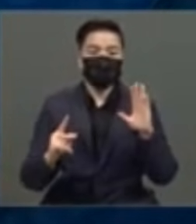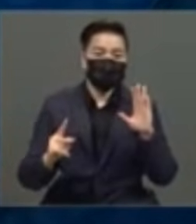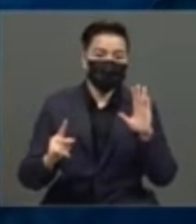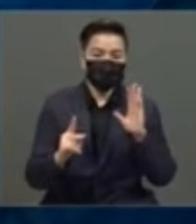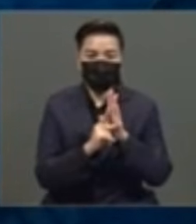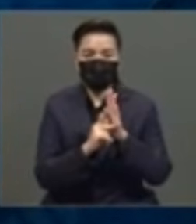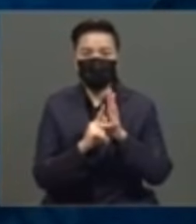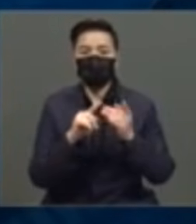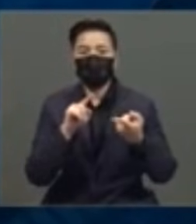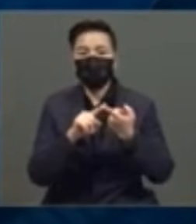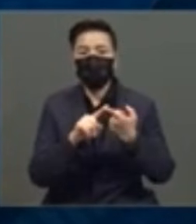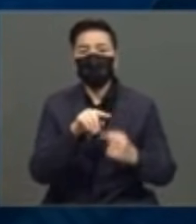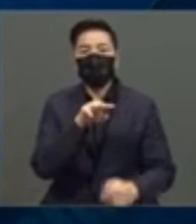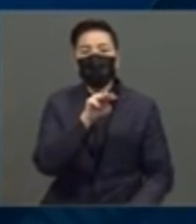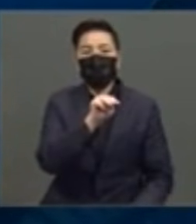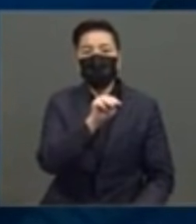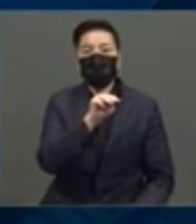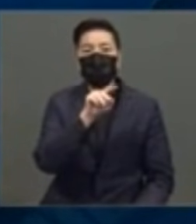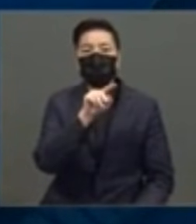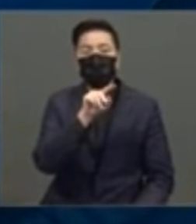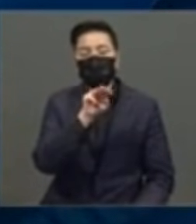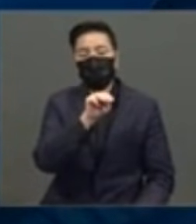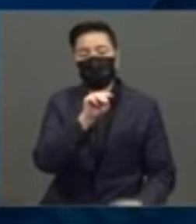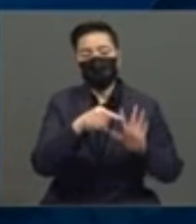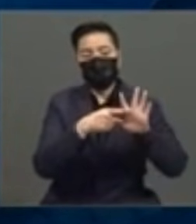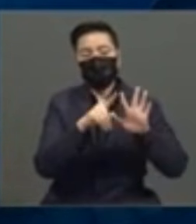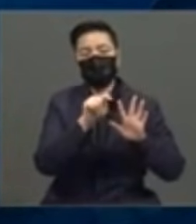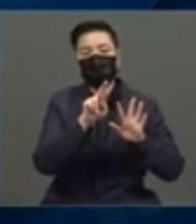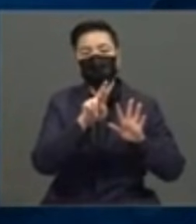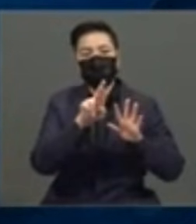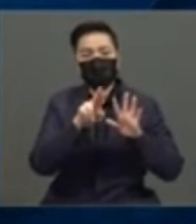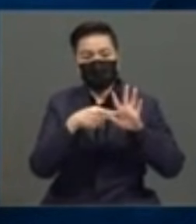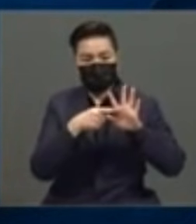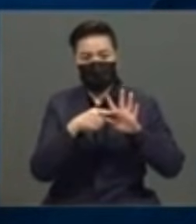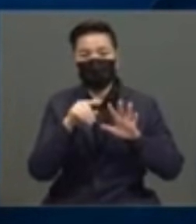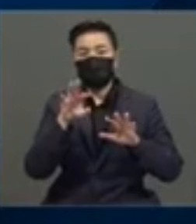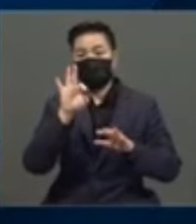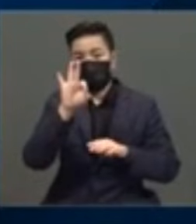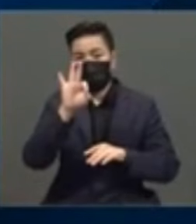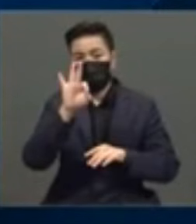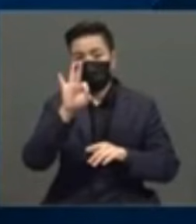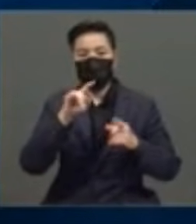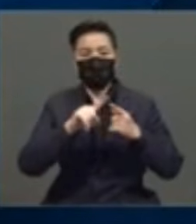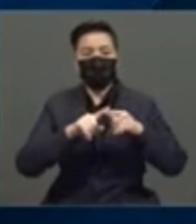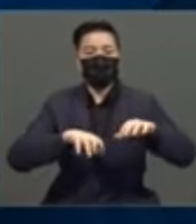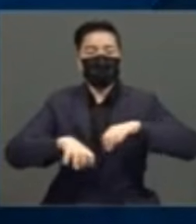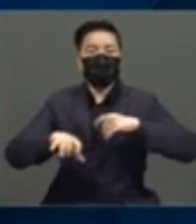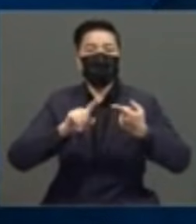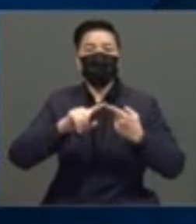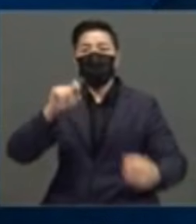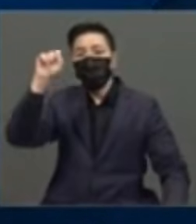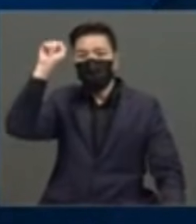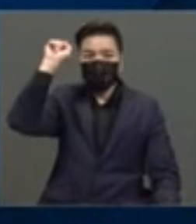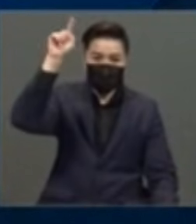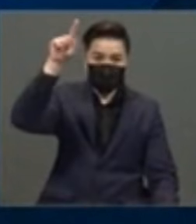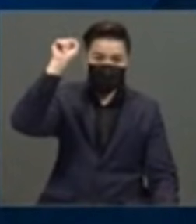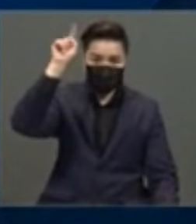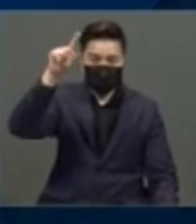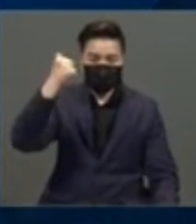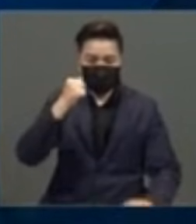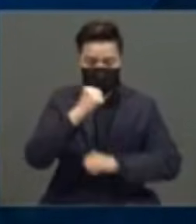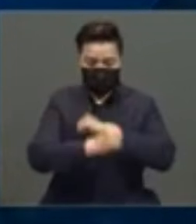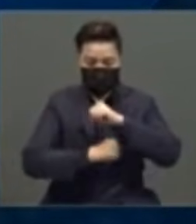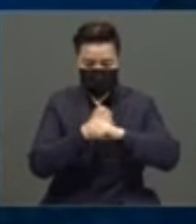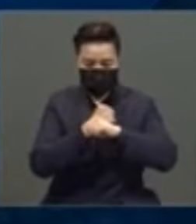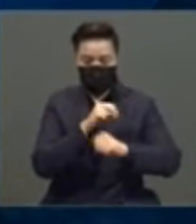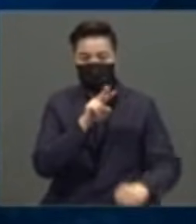ข้อกำหนดออกตามความในมาตรา9แห่งพระราชกำหนดการบริหารสถานการณ์การบริหารราชการในสถานการณ์ฉุกเฉินพุทธศัก